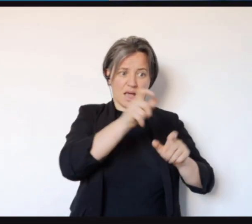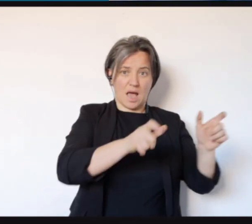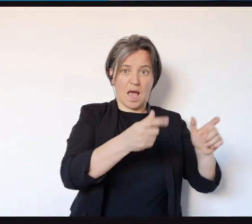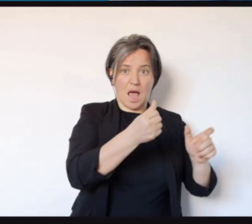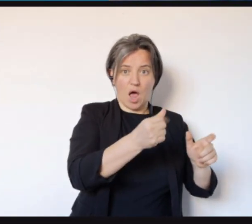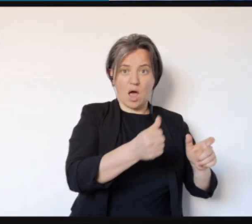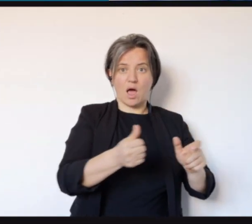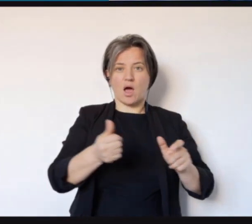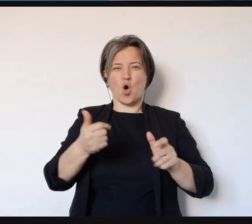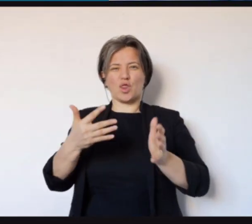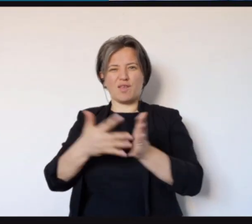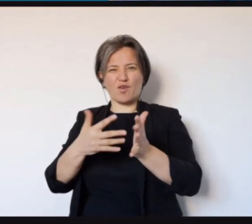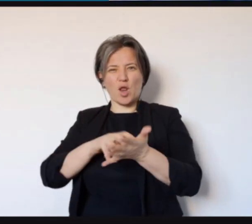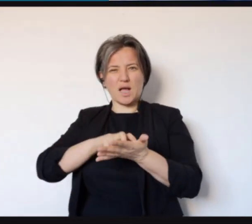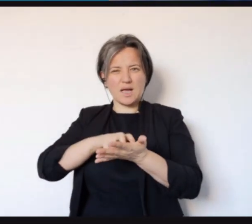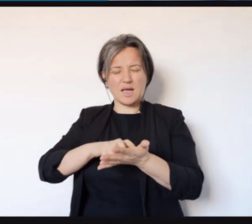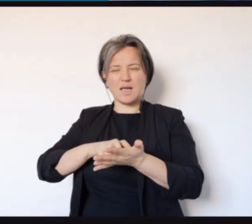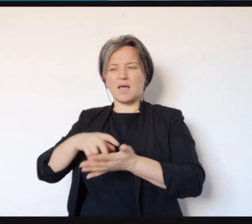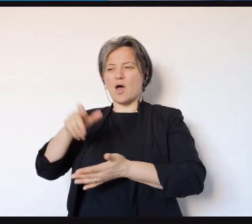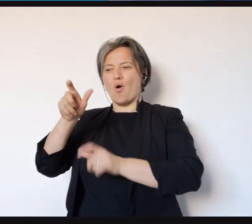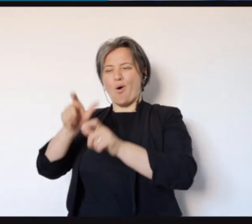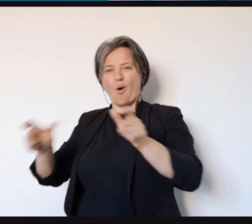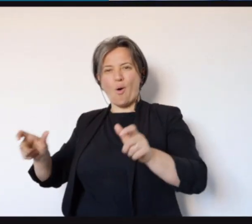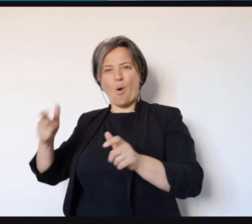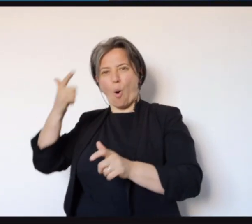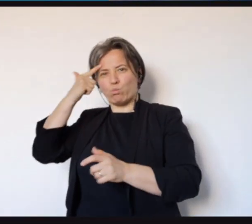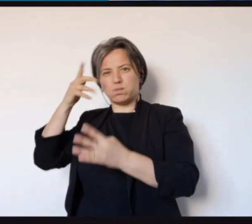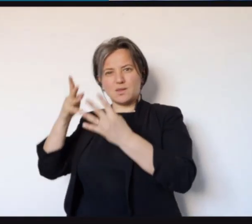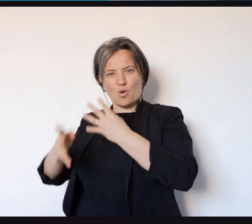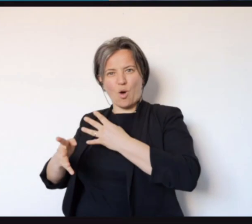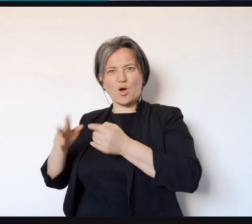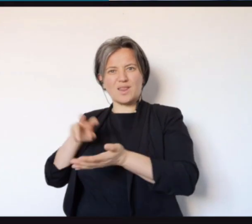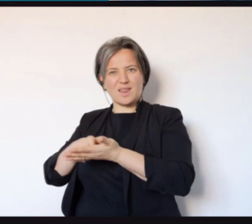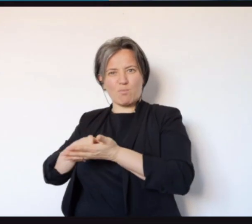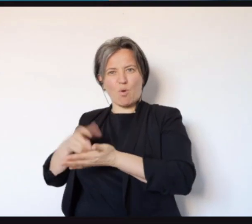condizioni economiche, per le fragilità fisiche o psicologiche.